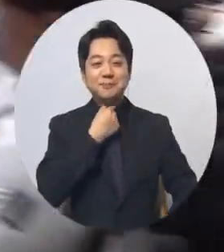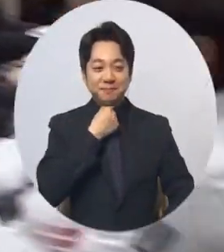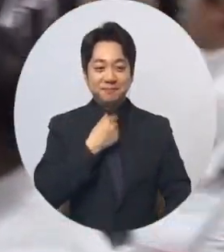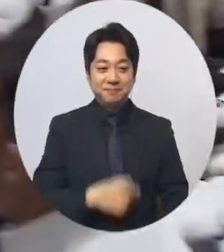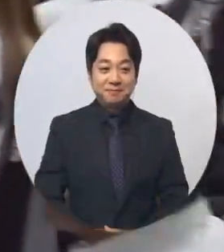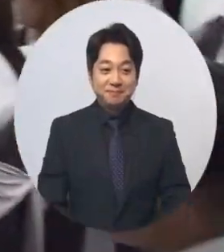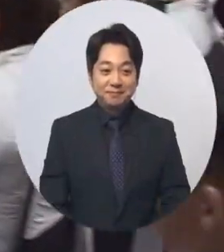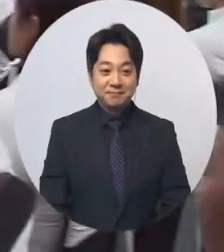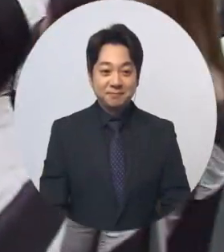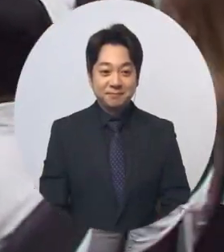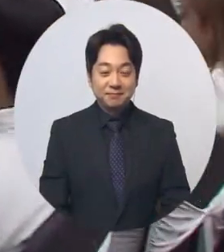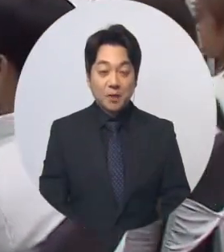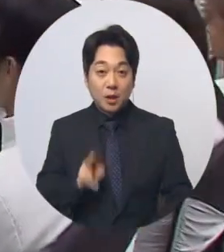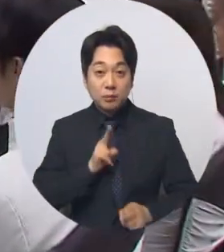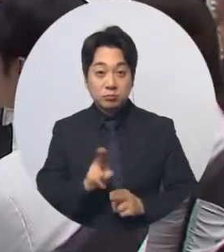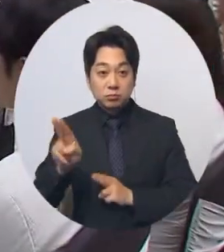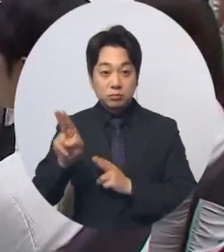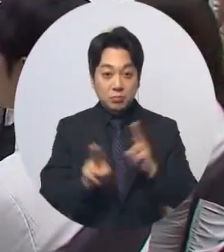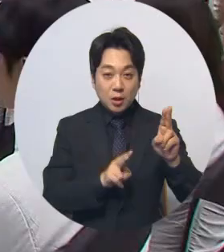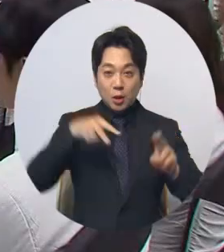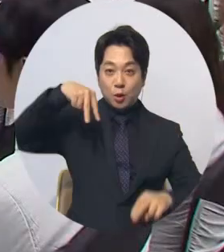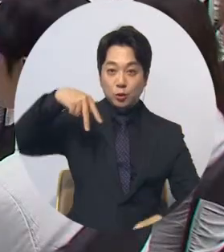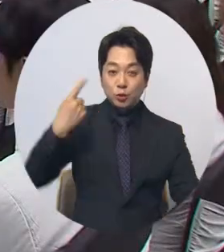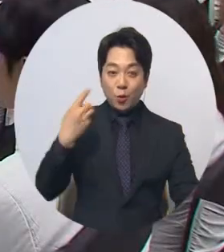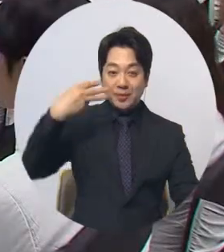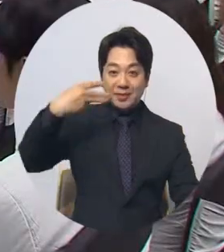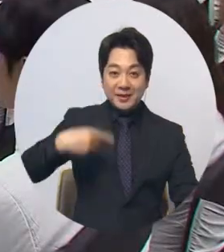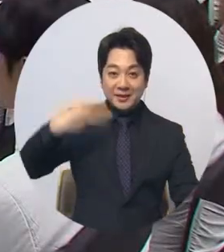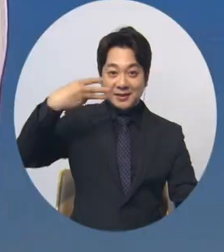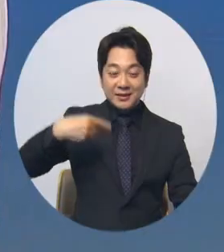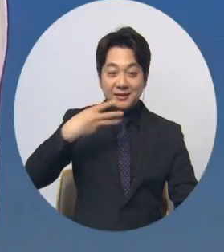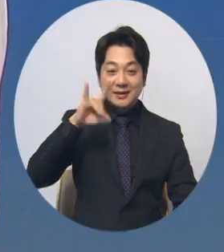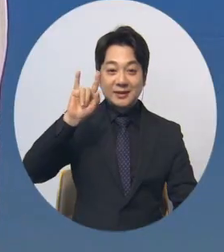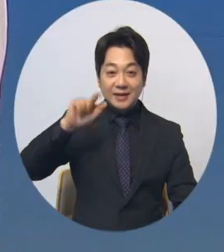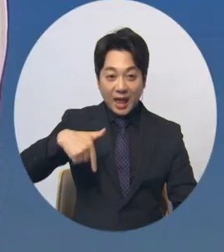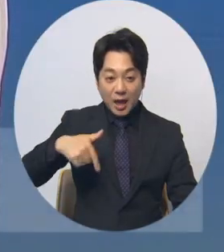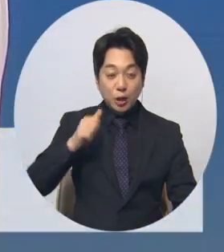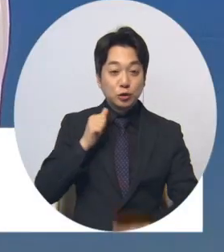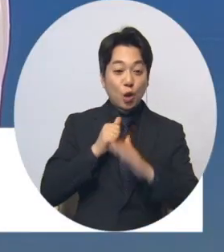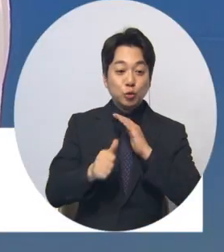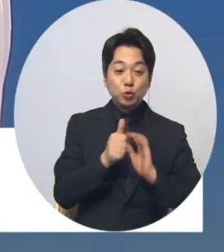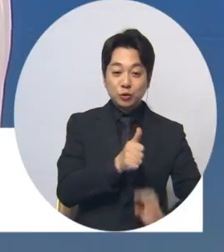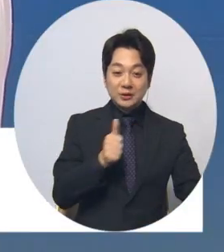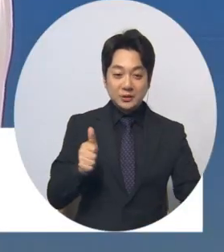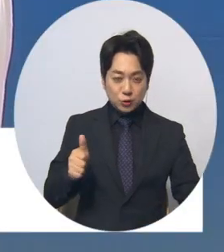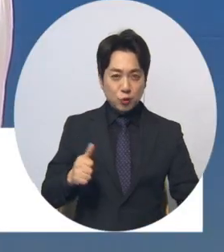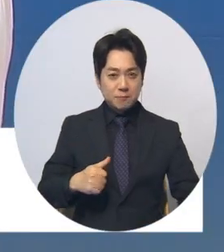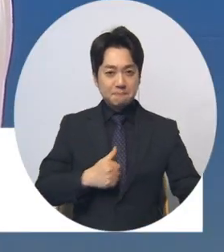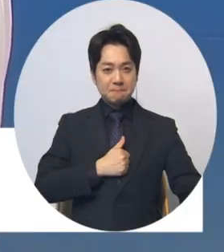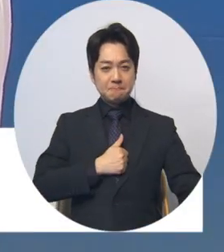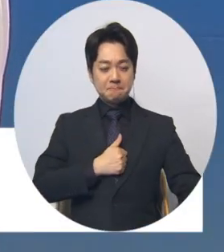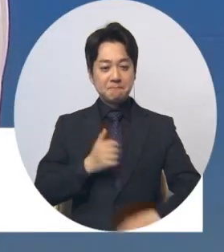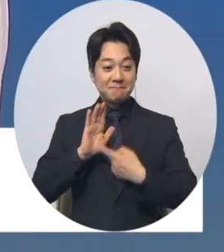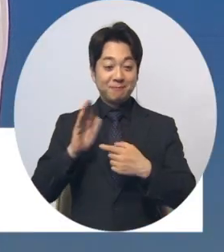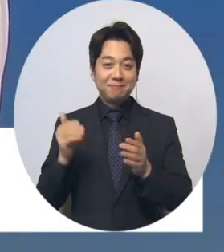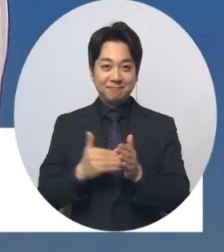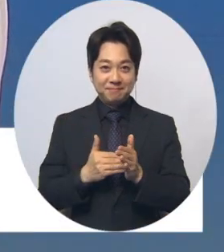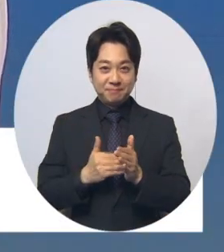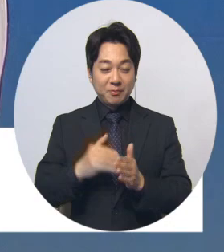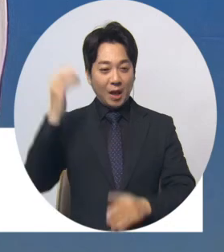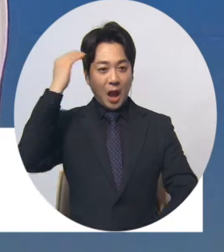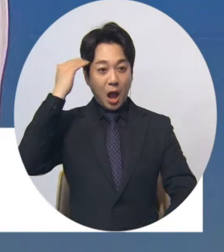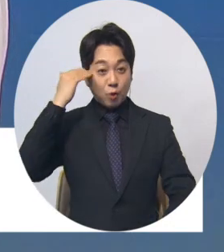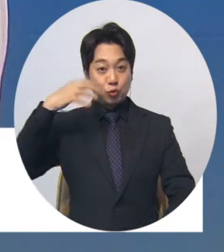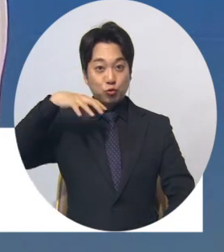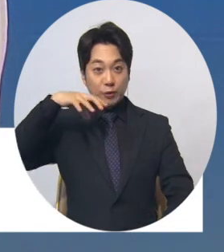효자 종목 쇼트트랙 대표팀도 자신감을 내비쳤습니다. 우리나라에서 하는 만큼 우리나라가 제일